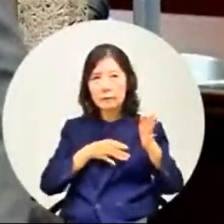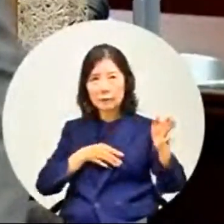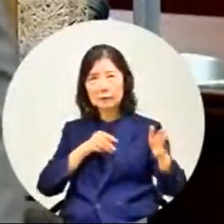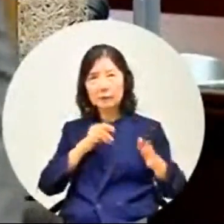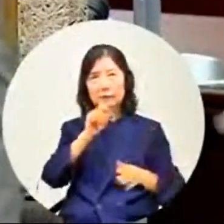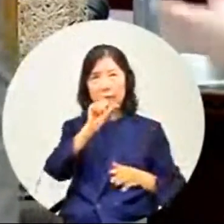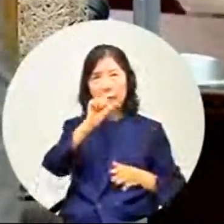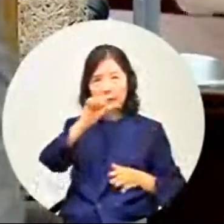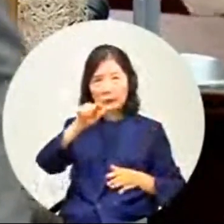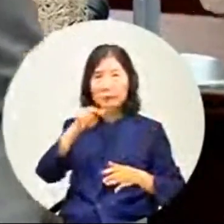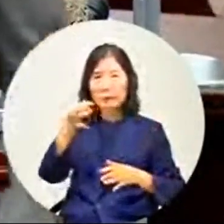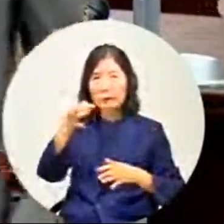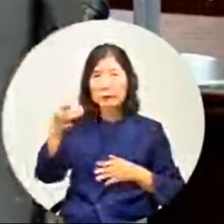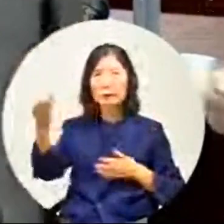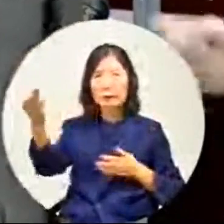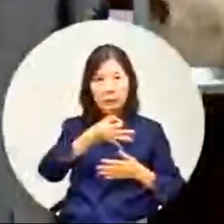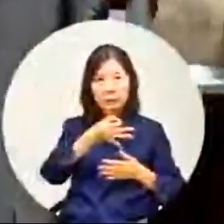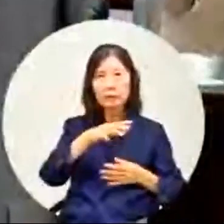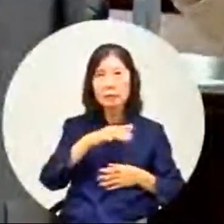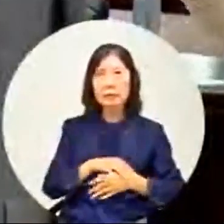赶快来给我们。